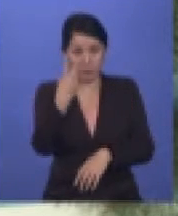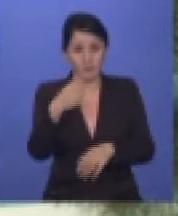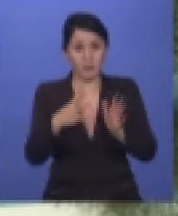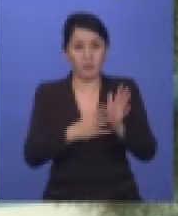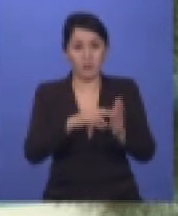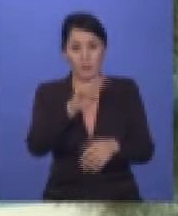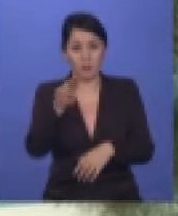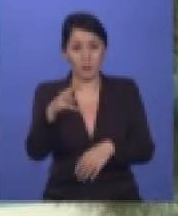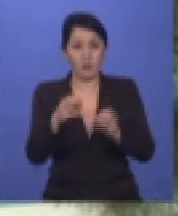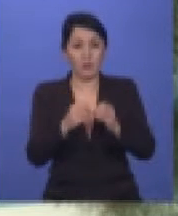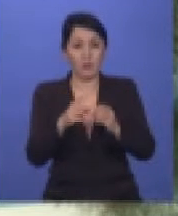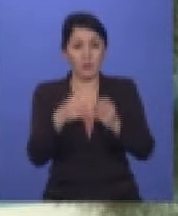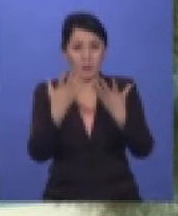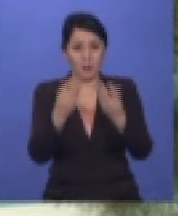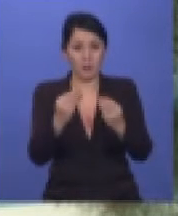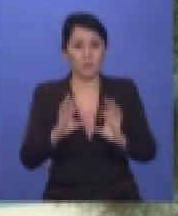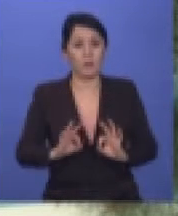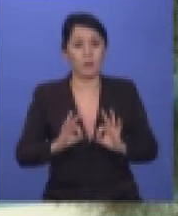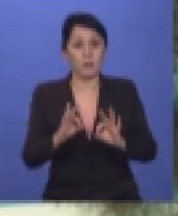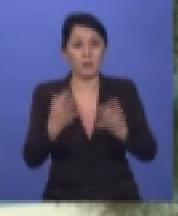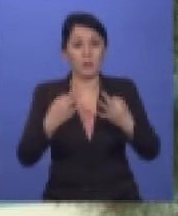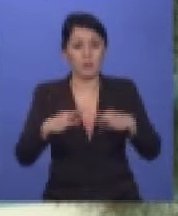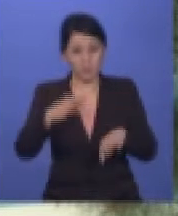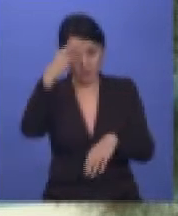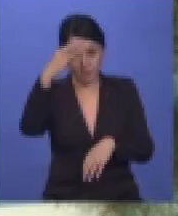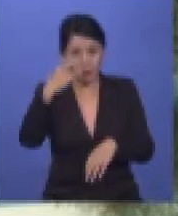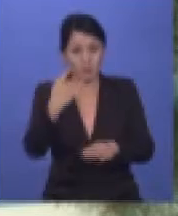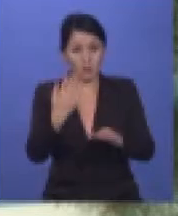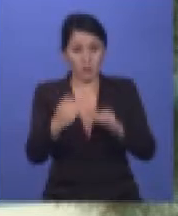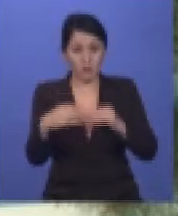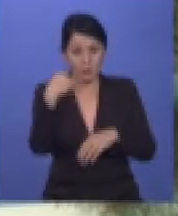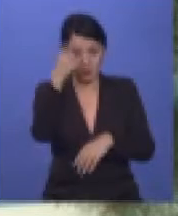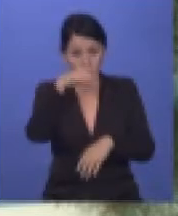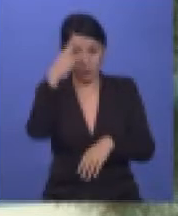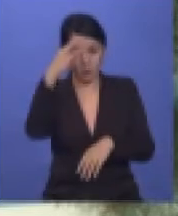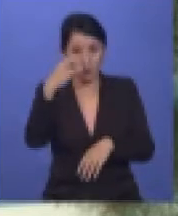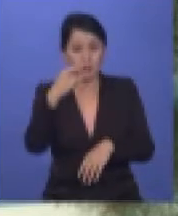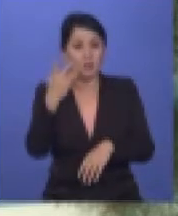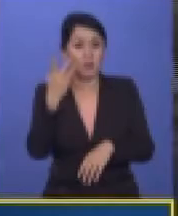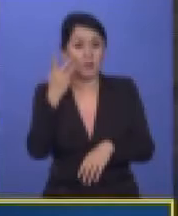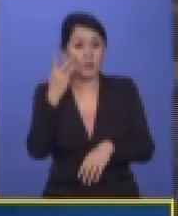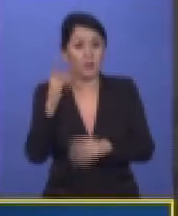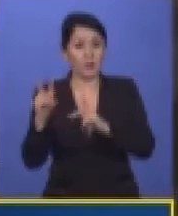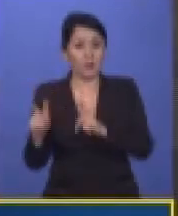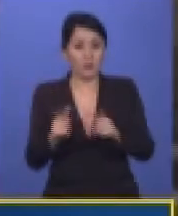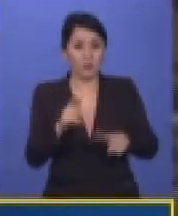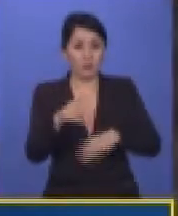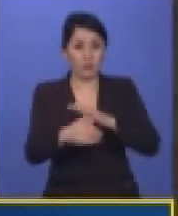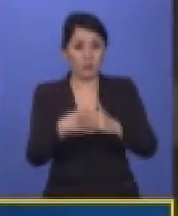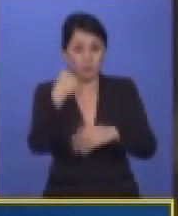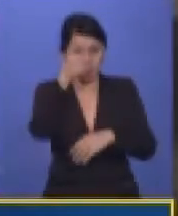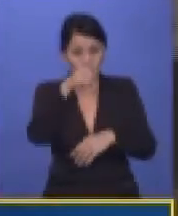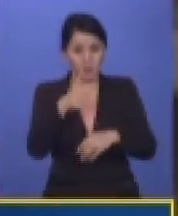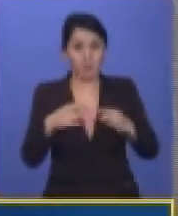1991 год, 29 декабря, 13 дней со дня провозглашения независимости Казахстана. К концу года казахстанцы, как всегда, готовились